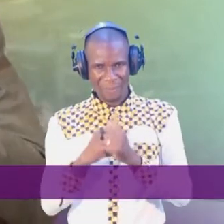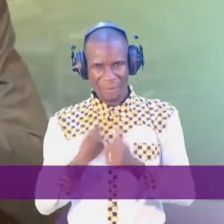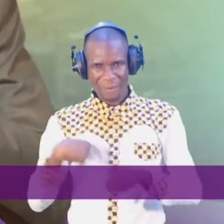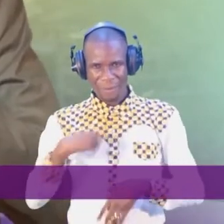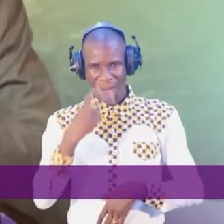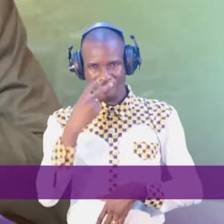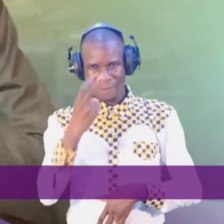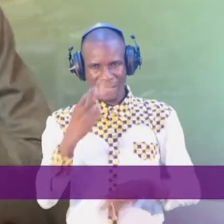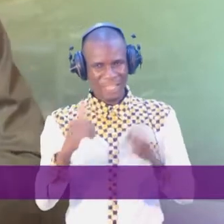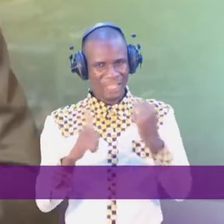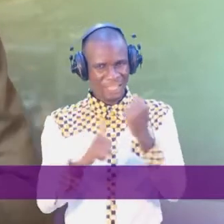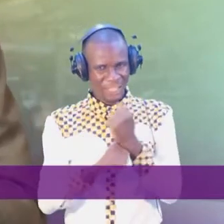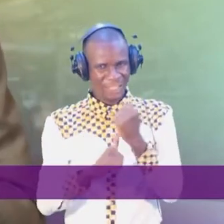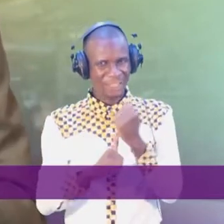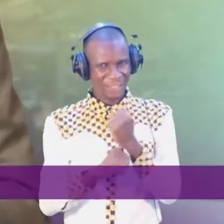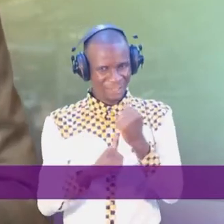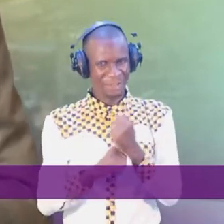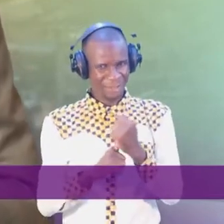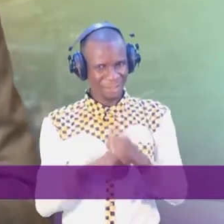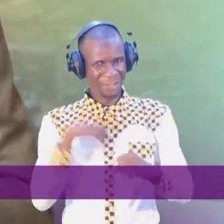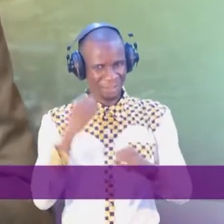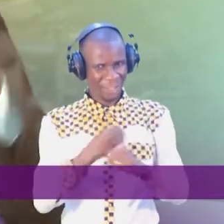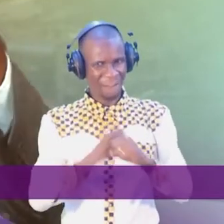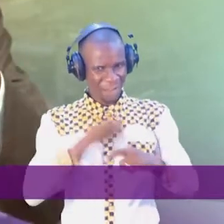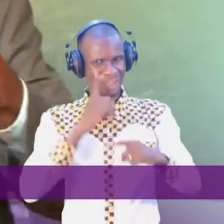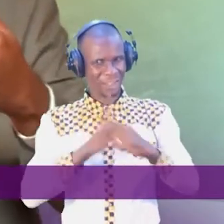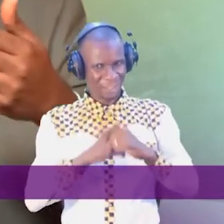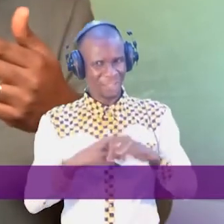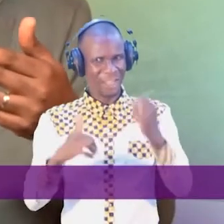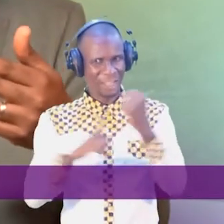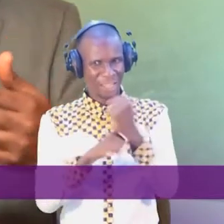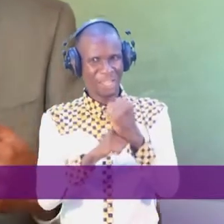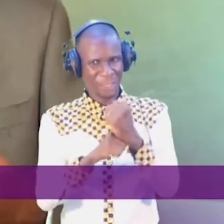gentil azali mpe na makoki soki otali ye penepene